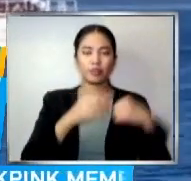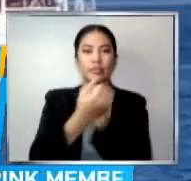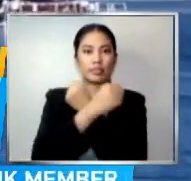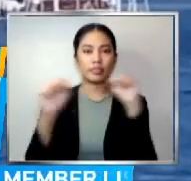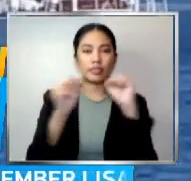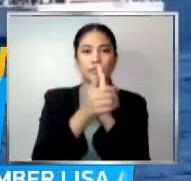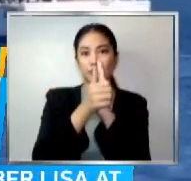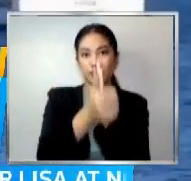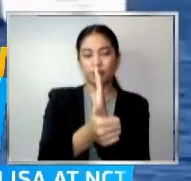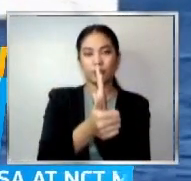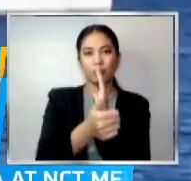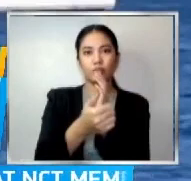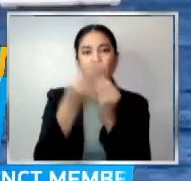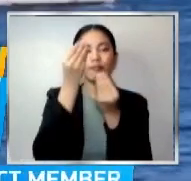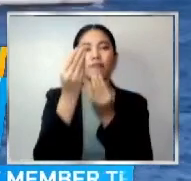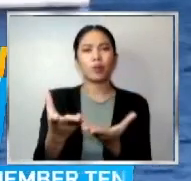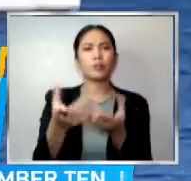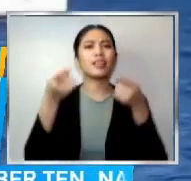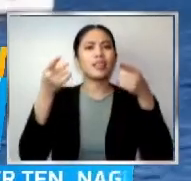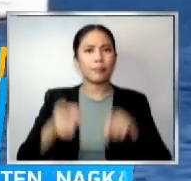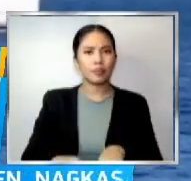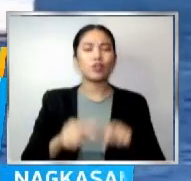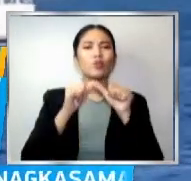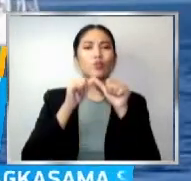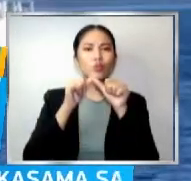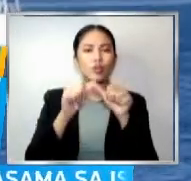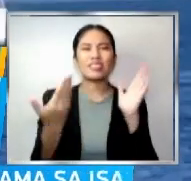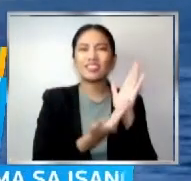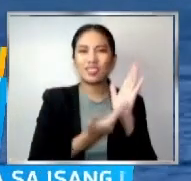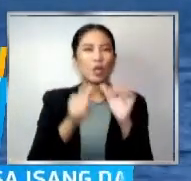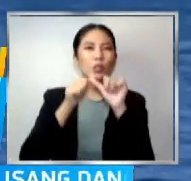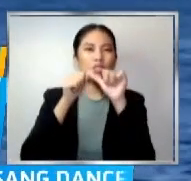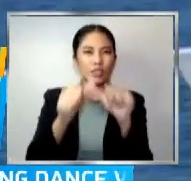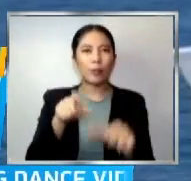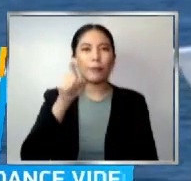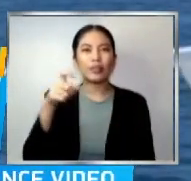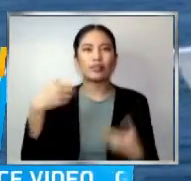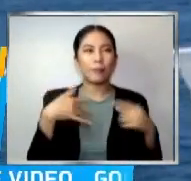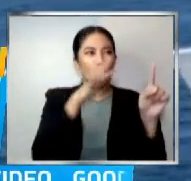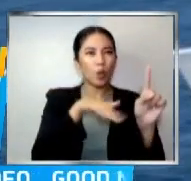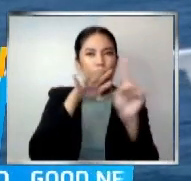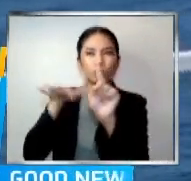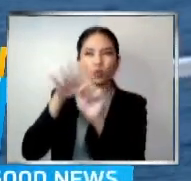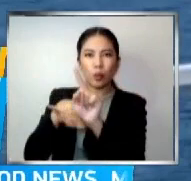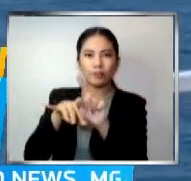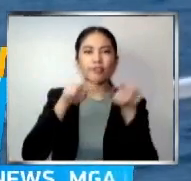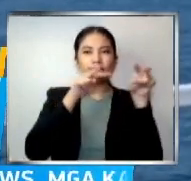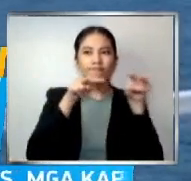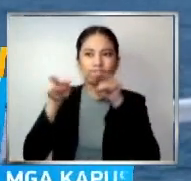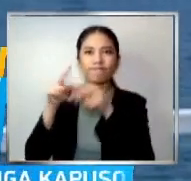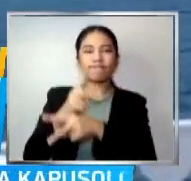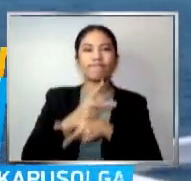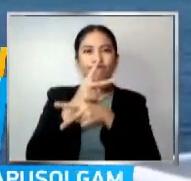Banlawi, ang insidente ay patunay na kailangan nating magsagawa ng mga patrol at bantayan ang mga karagatan natin. Bawal ang ginawa